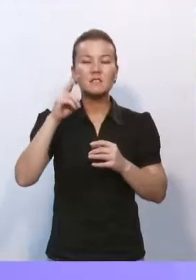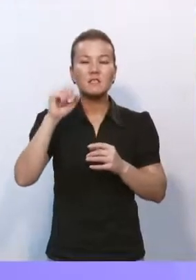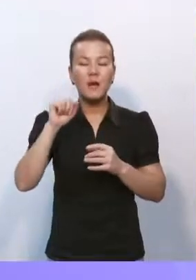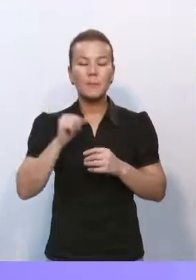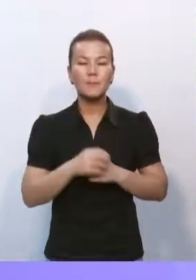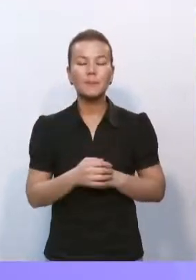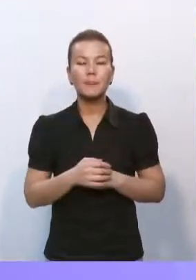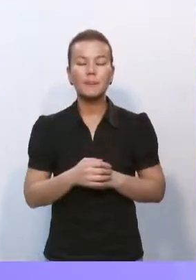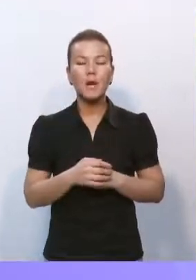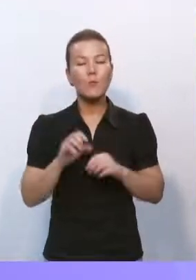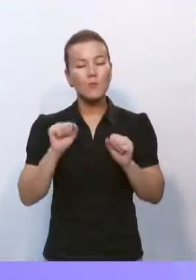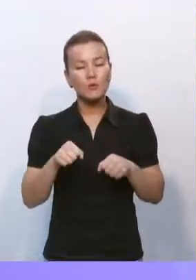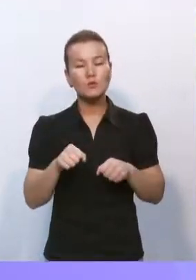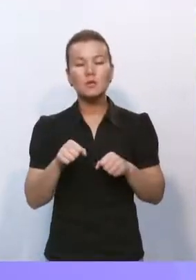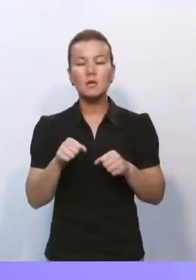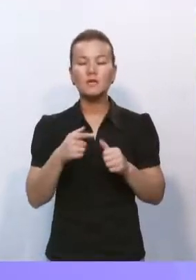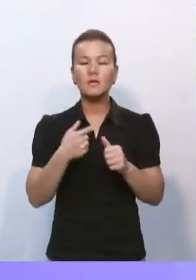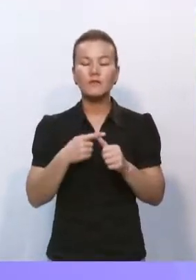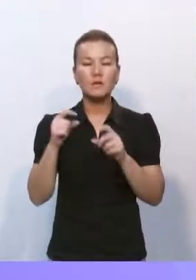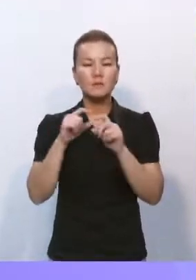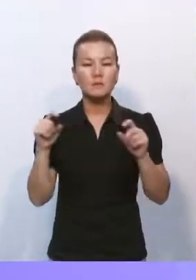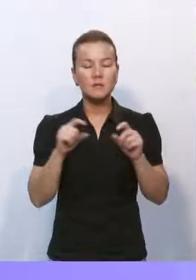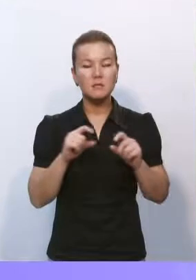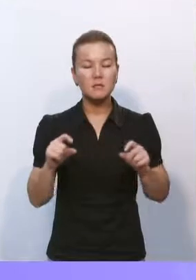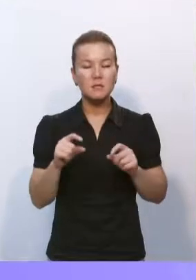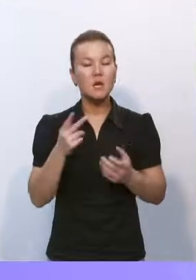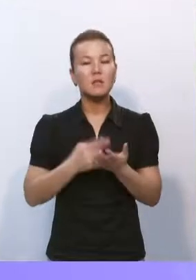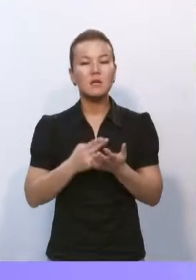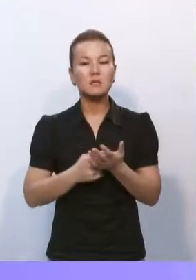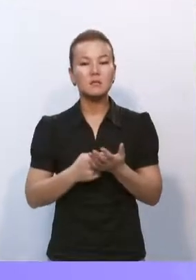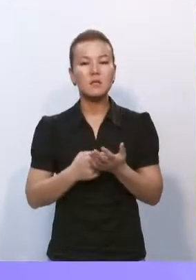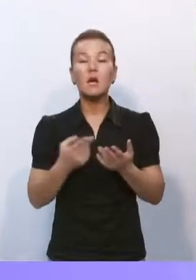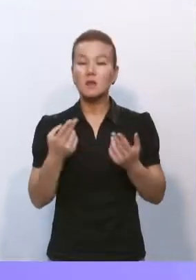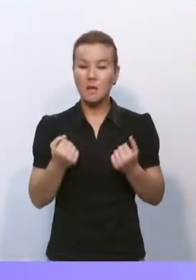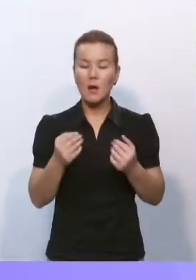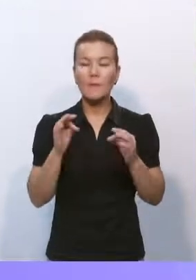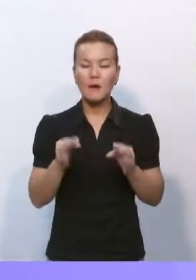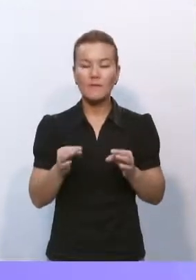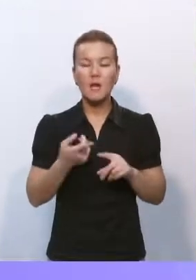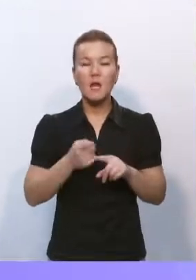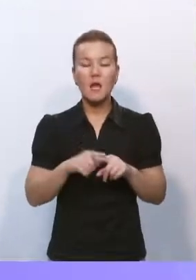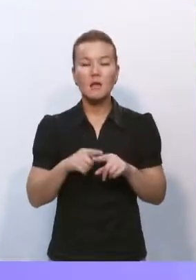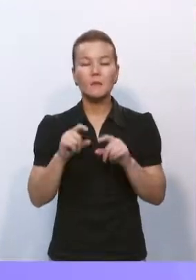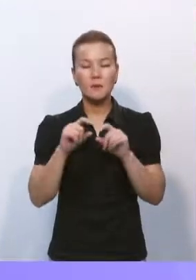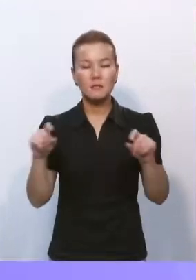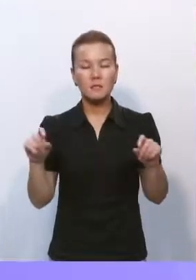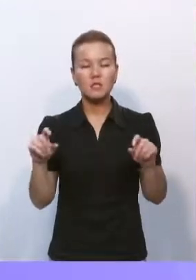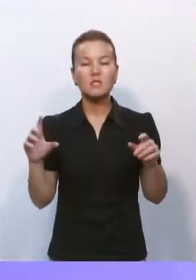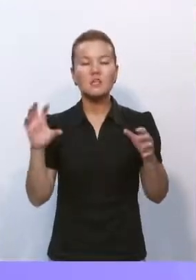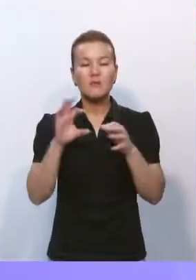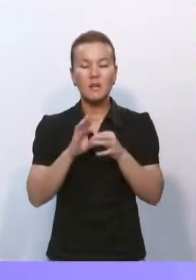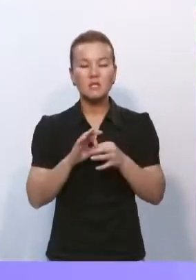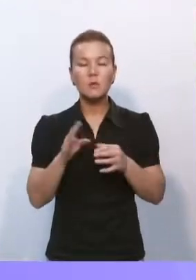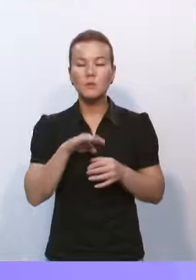эти предложения? Докажите. Да, правильно. Предложения связаны